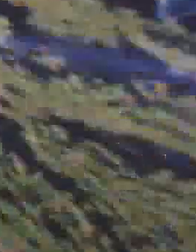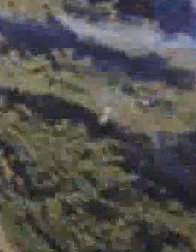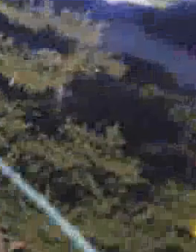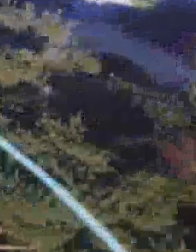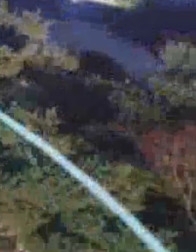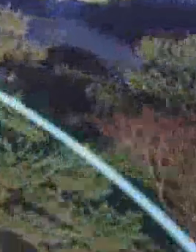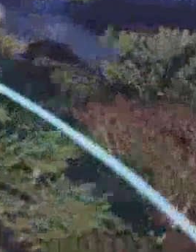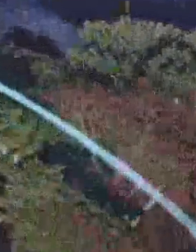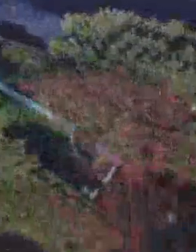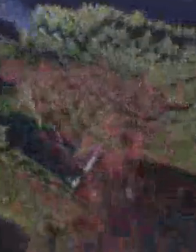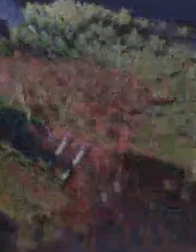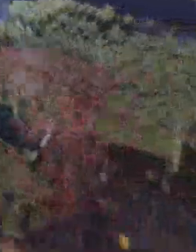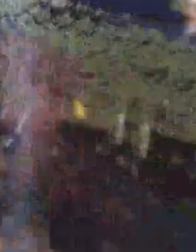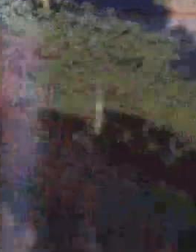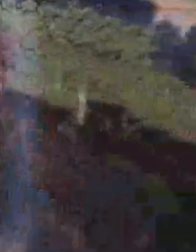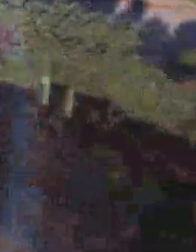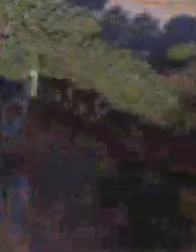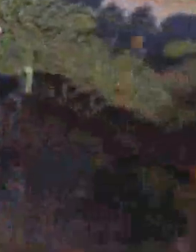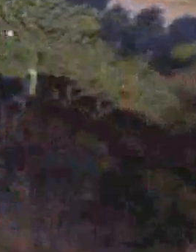3